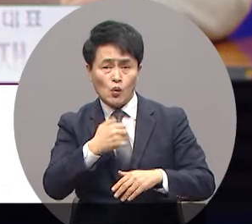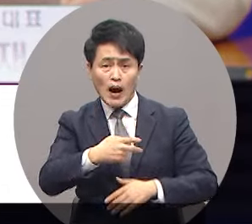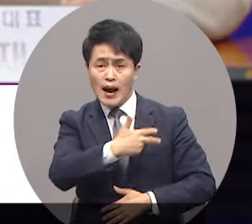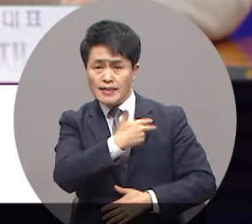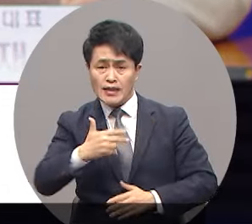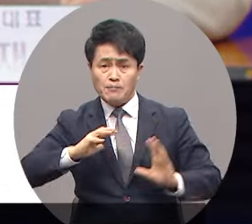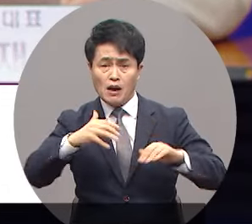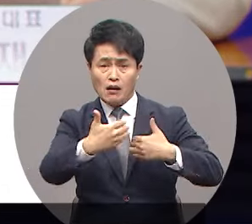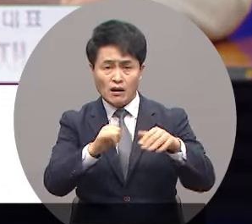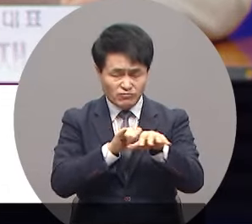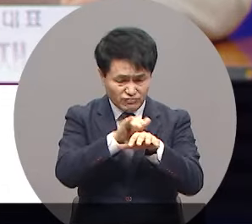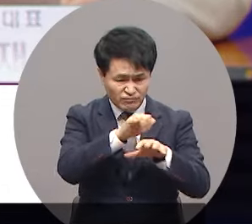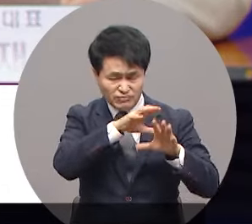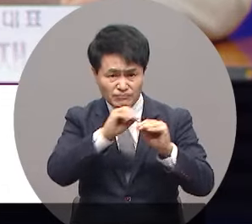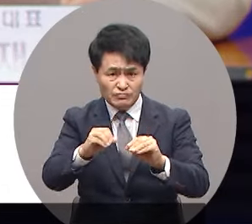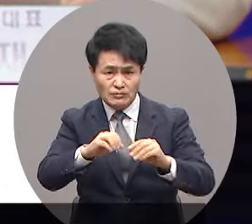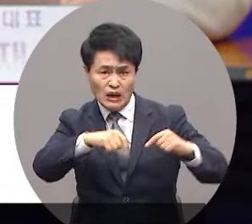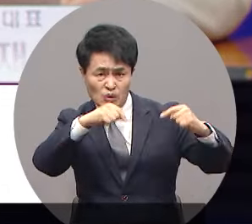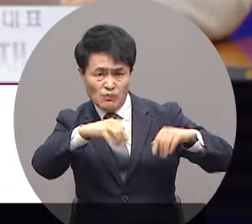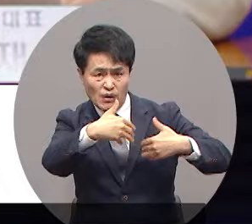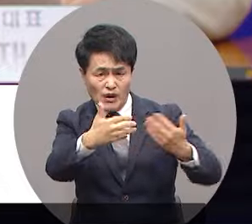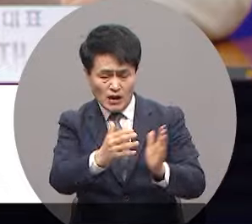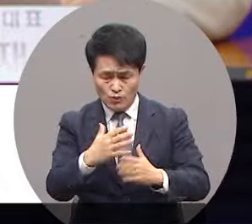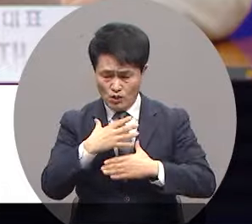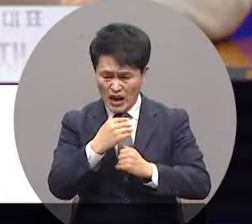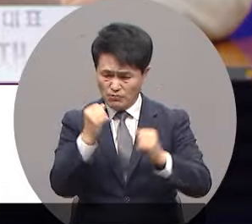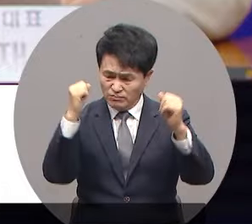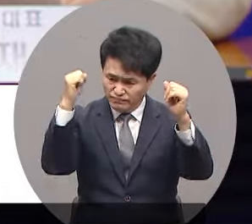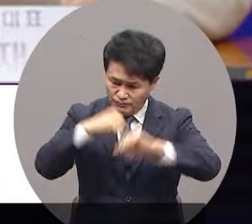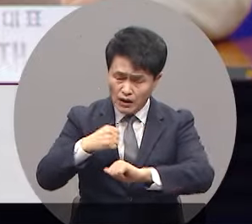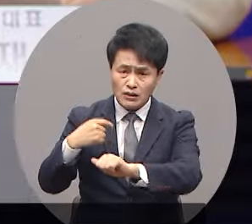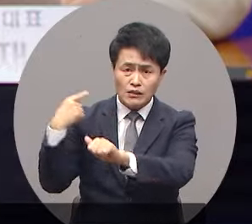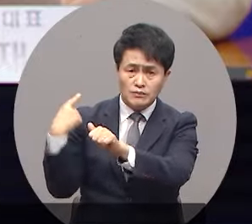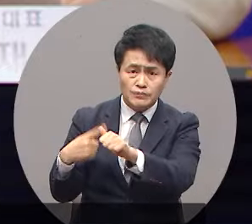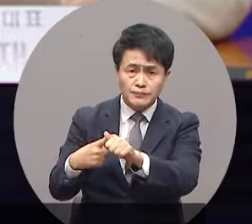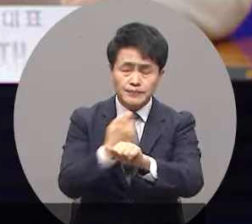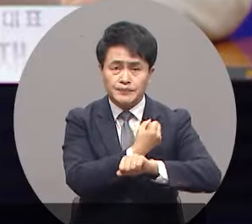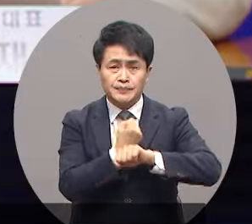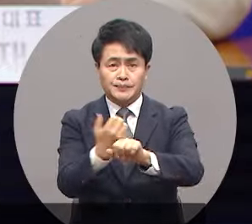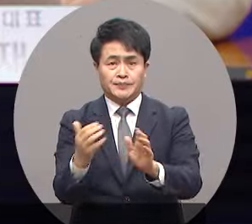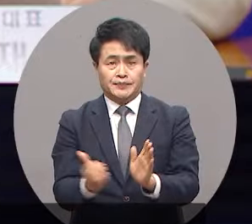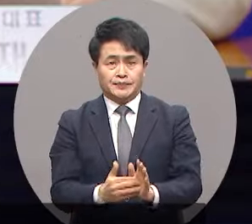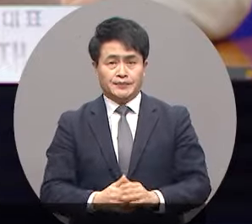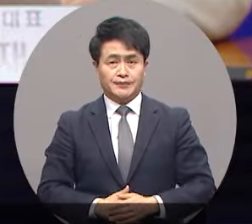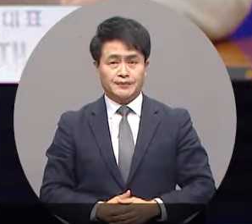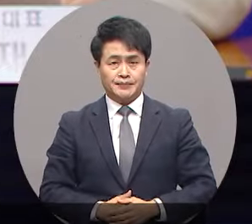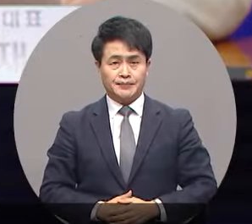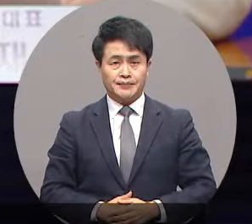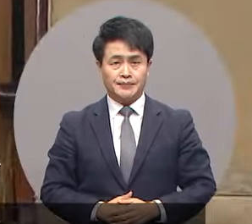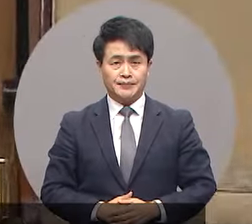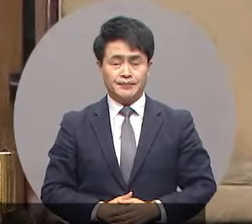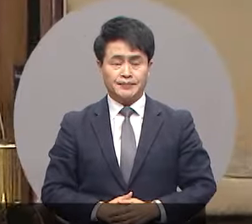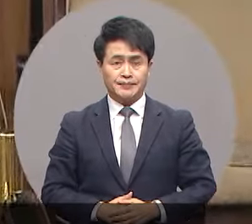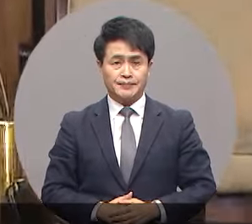외교 참사뿐 아니라 안보 참사로 이어지고 있다고 비판했습니다. 김민형 기자가 보도합니다.